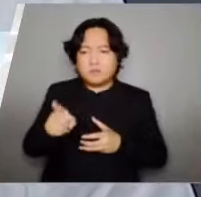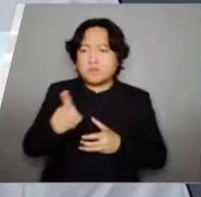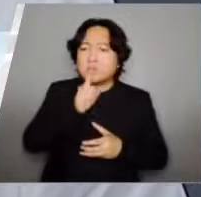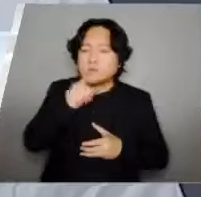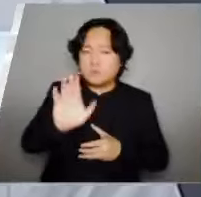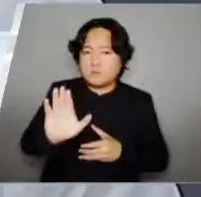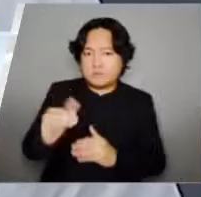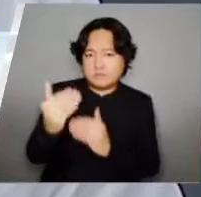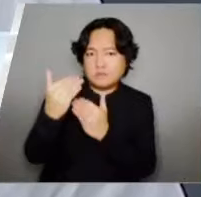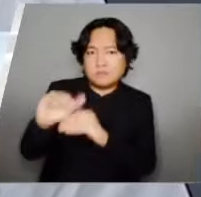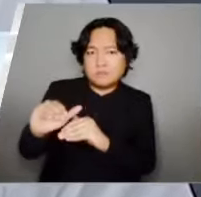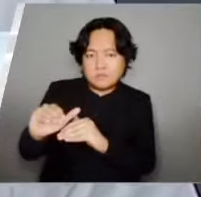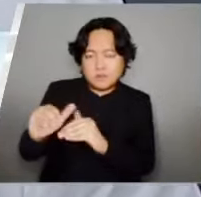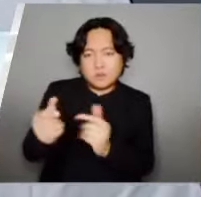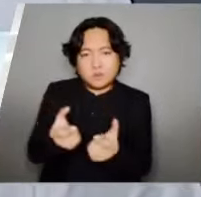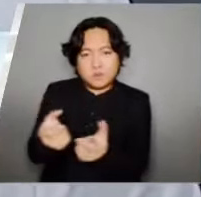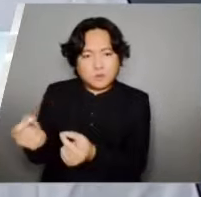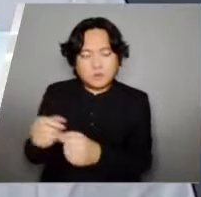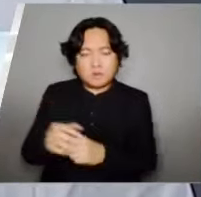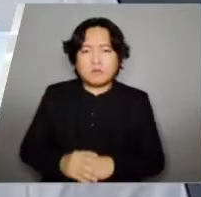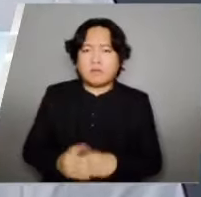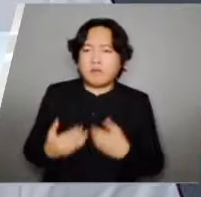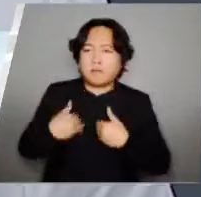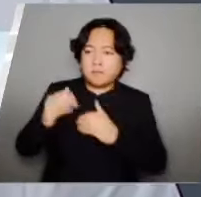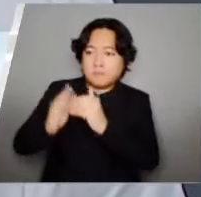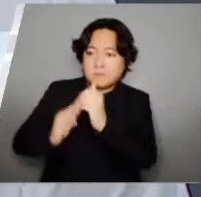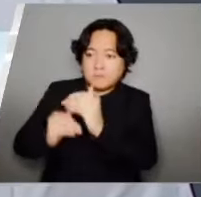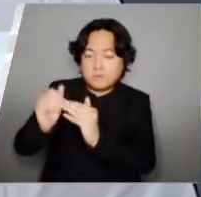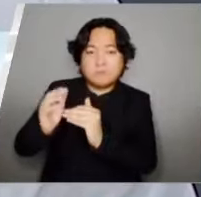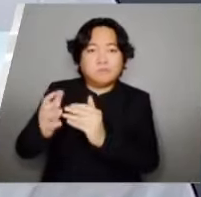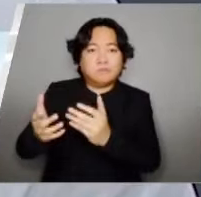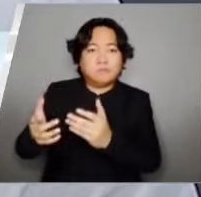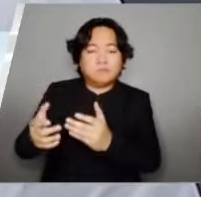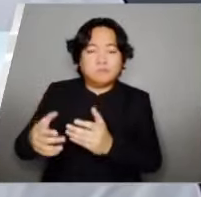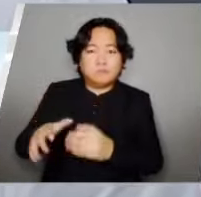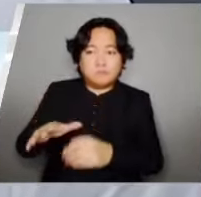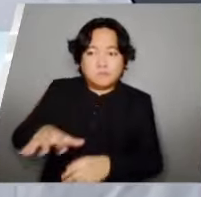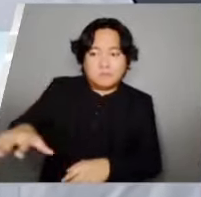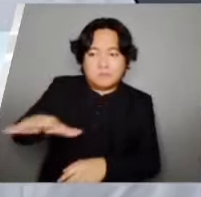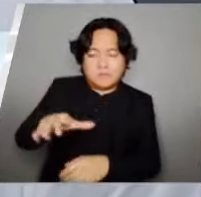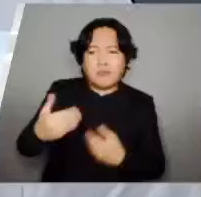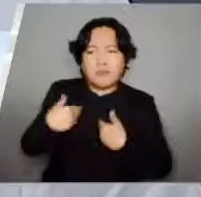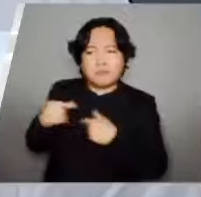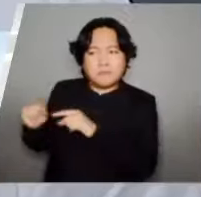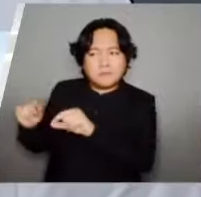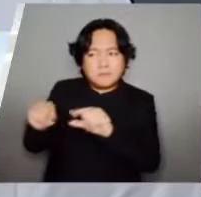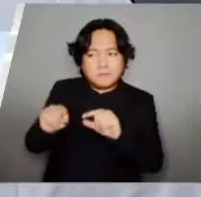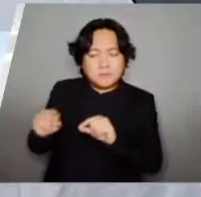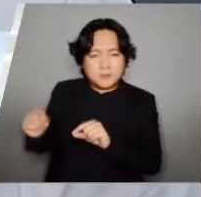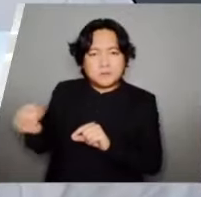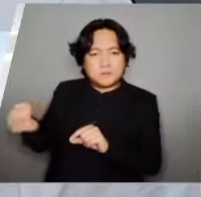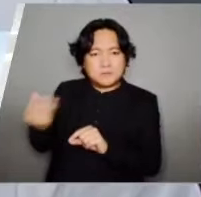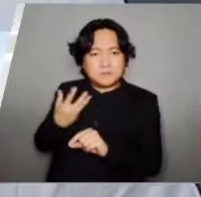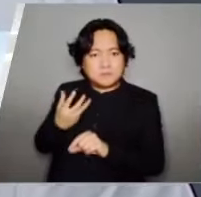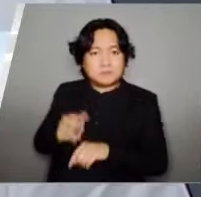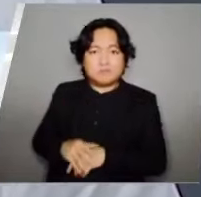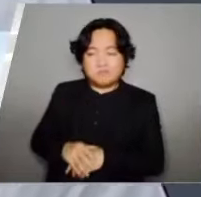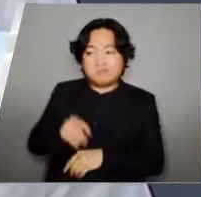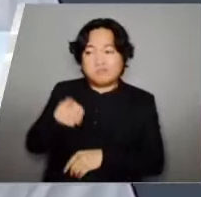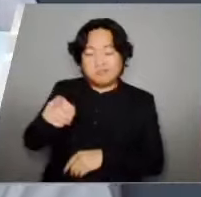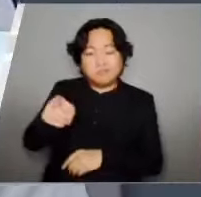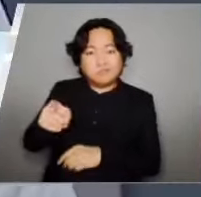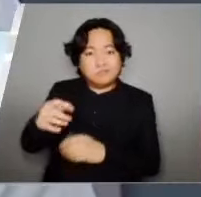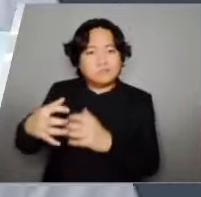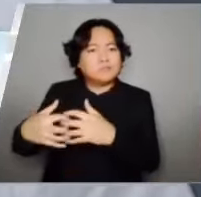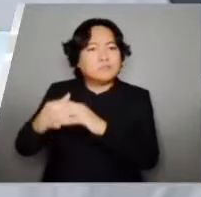mga structure na nakita namin doon, yung initial intel report sa amin, talagang ginawa yon para sa Pogo at marami nakikita mga